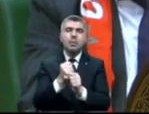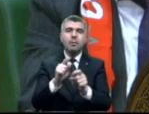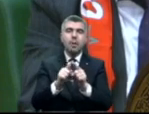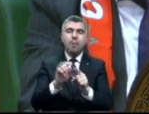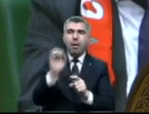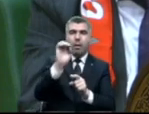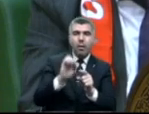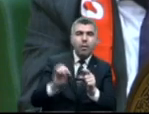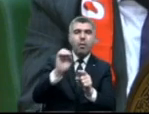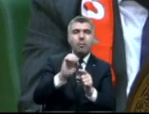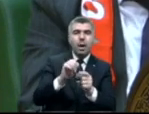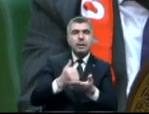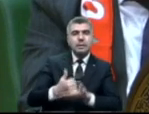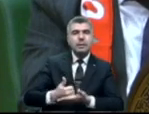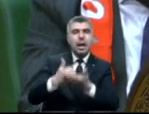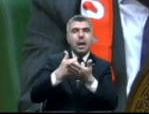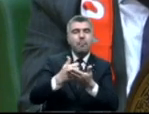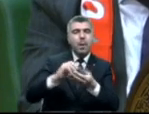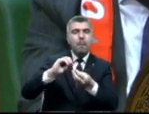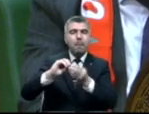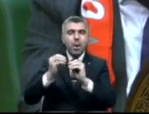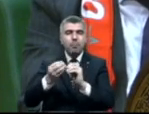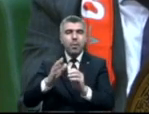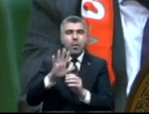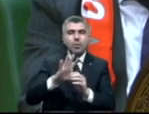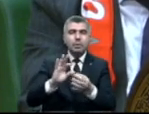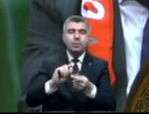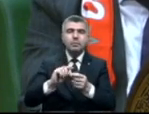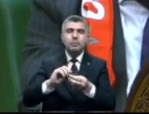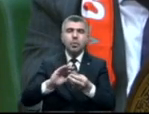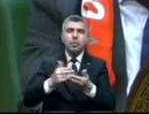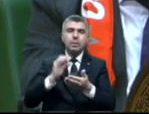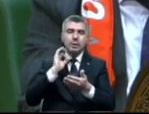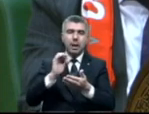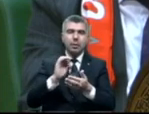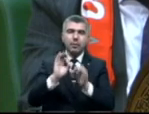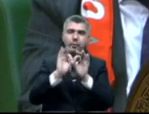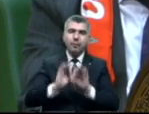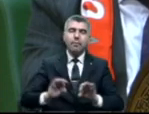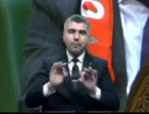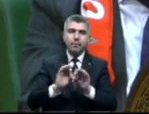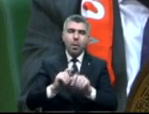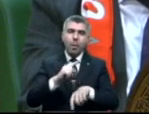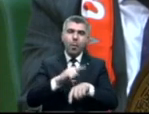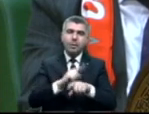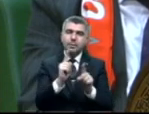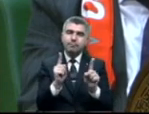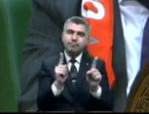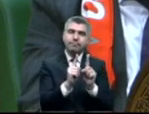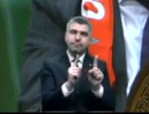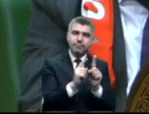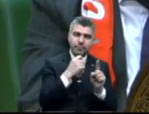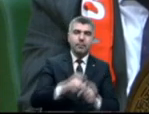الخارج لمساعدتها ودعمها لحل المشاكل التي قد تعترضها. ونظرا لضيق الوقت سأذكر منها على